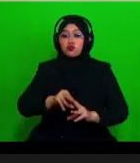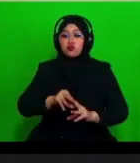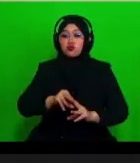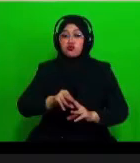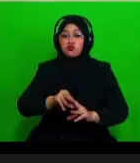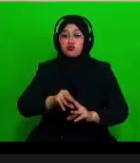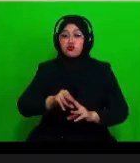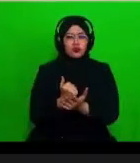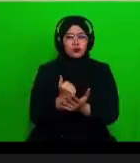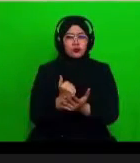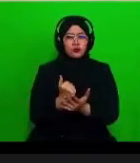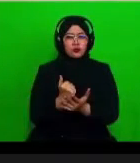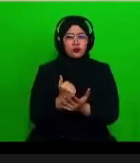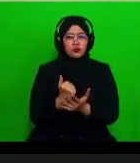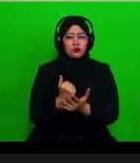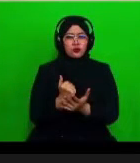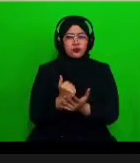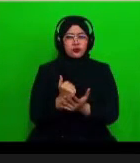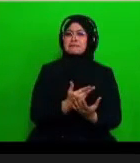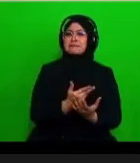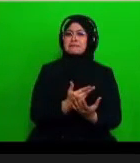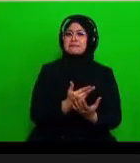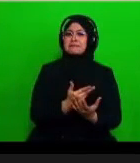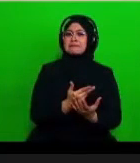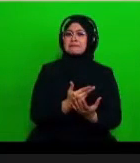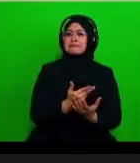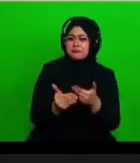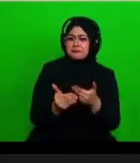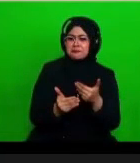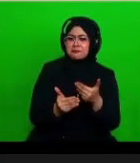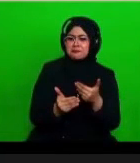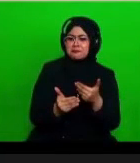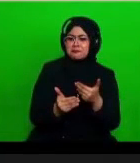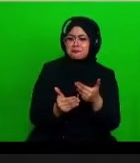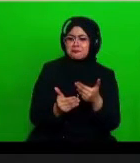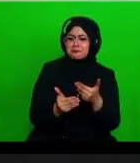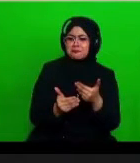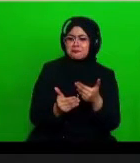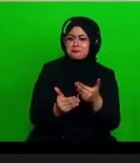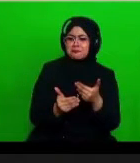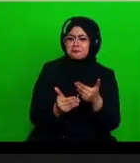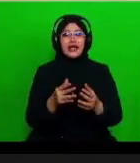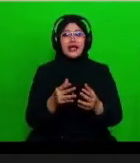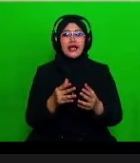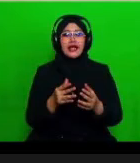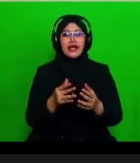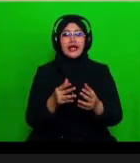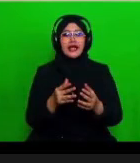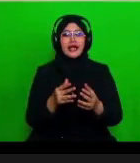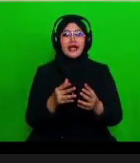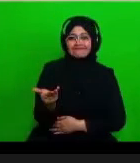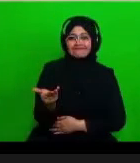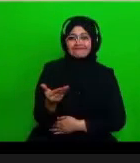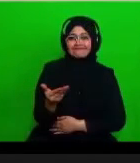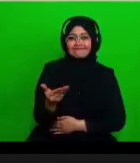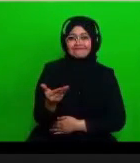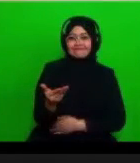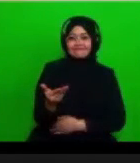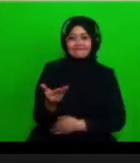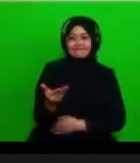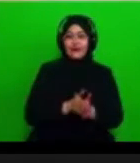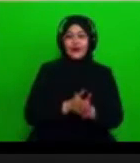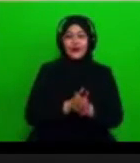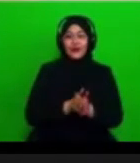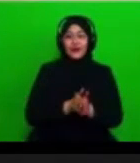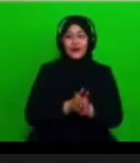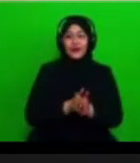Biasa ini. Dan semoga makin termotivasi untuk terus memberikan yang terbaik untuk kita semua. Dan semakin termotivasi pula karena kita